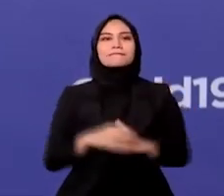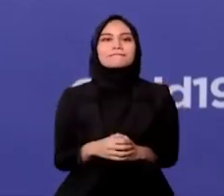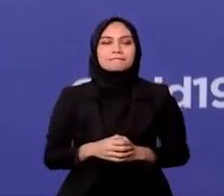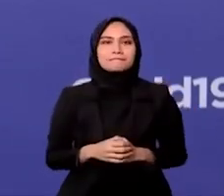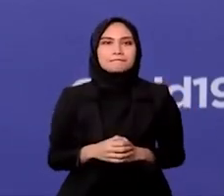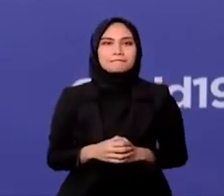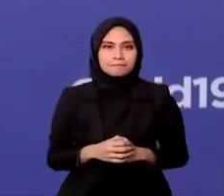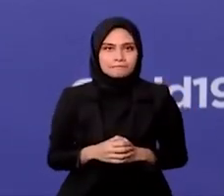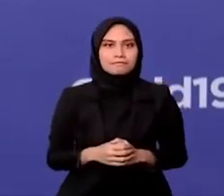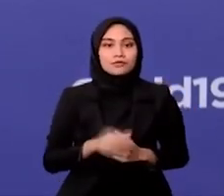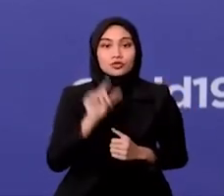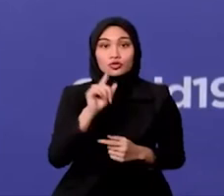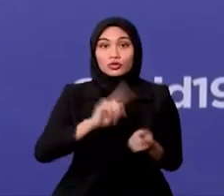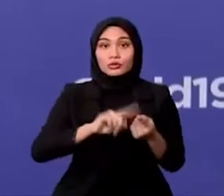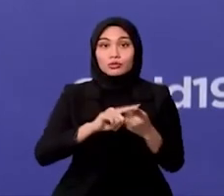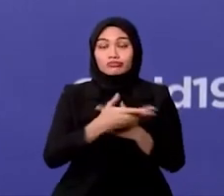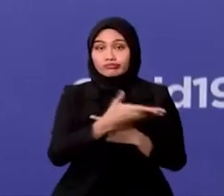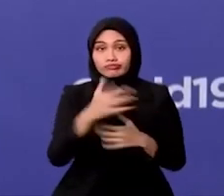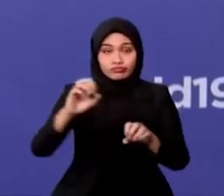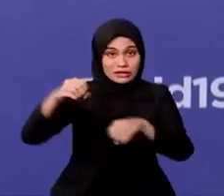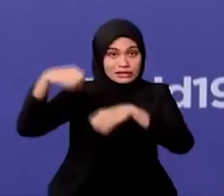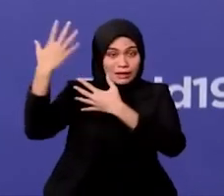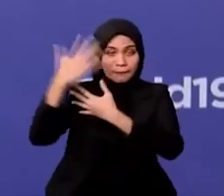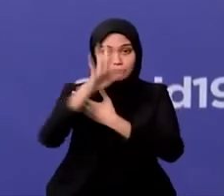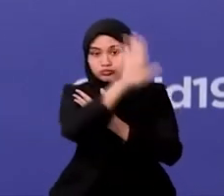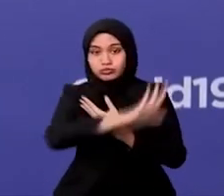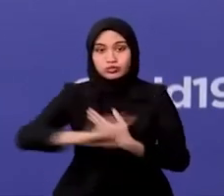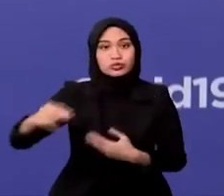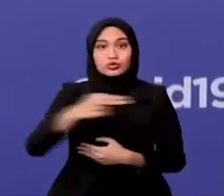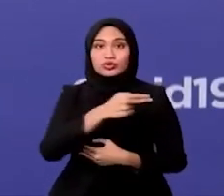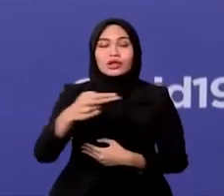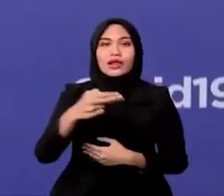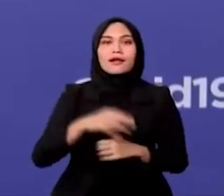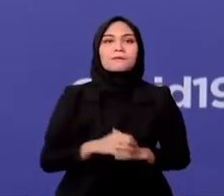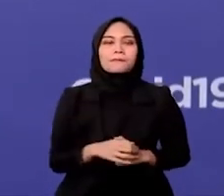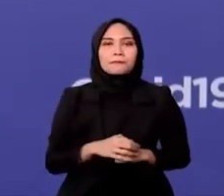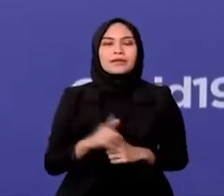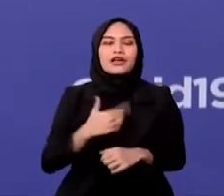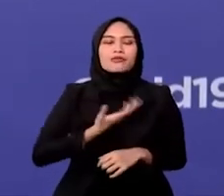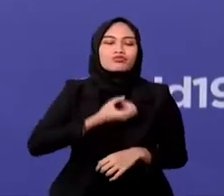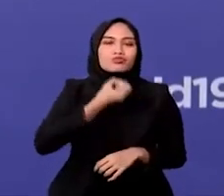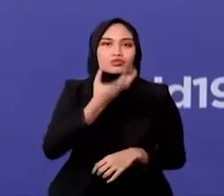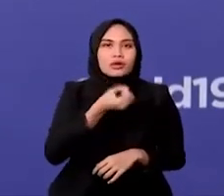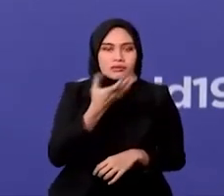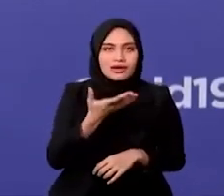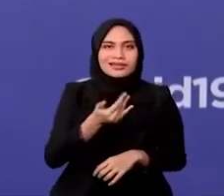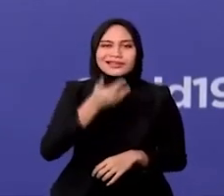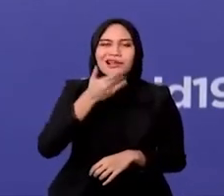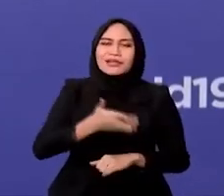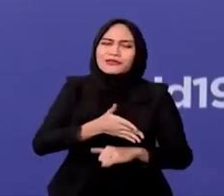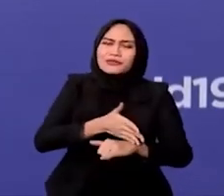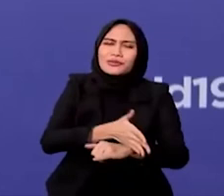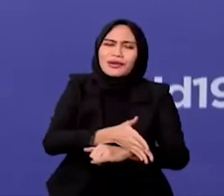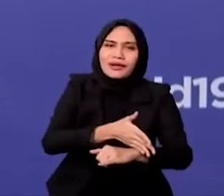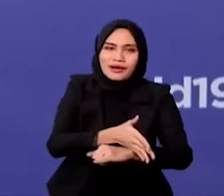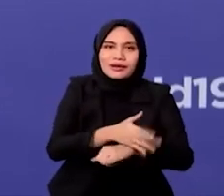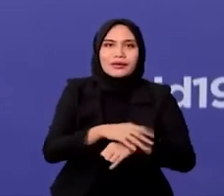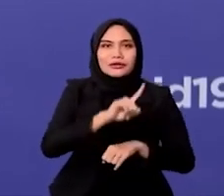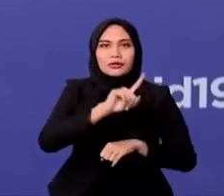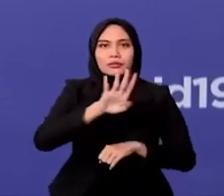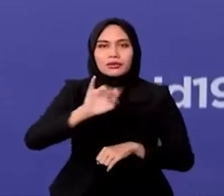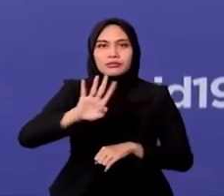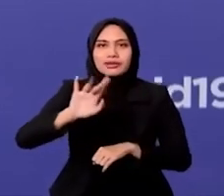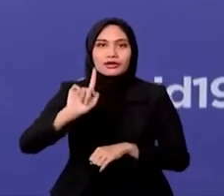akhirnya kepada umat Islam di seluruh Persada Nusantara kami ucapkan selamat merayakan hari Idul Adha